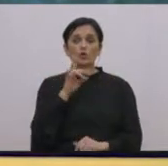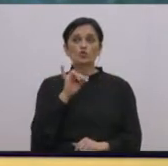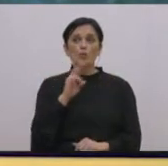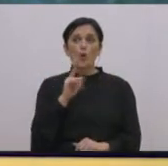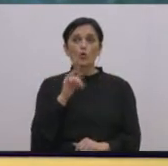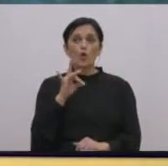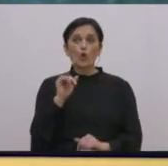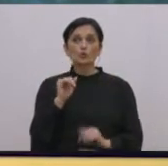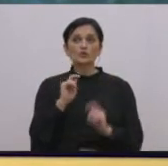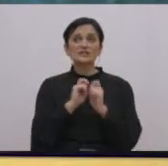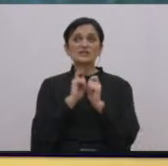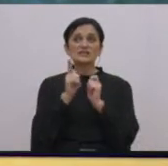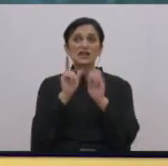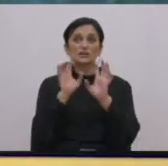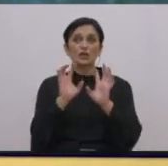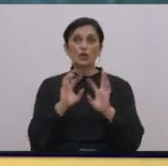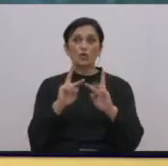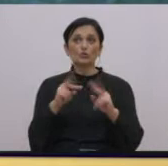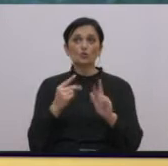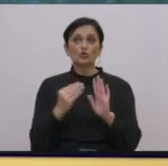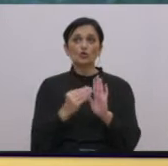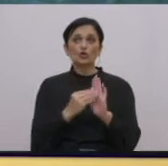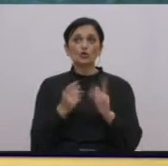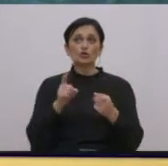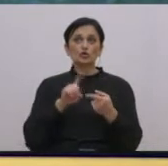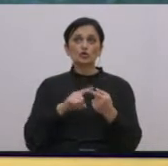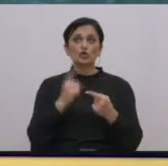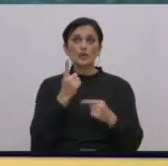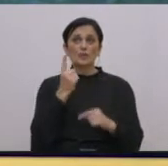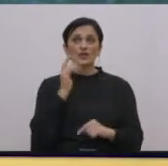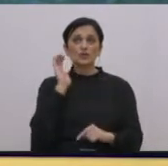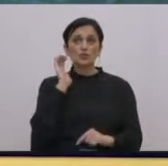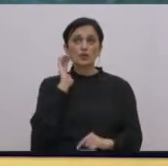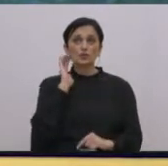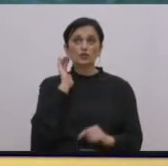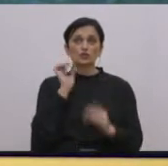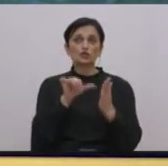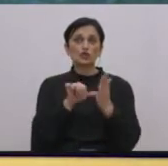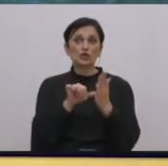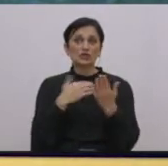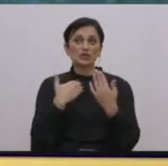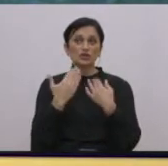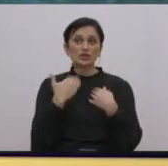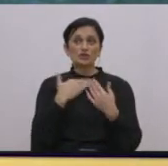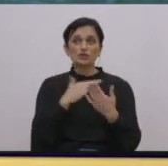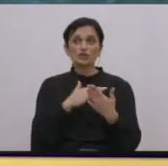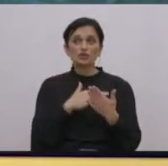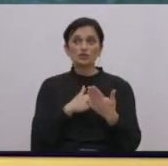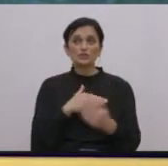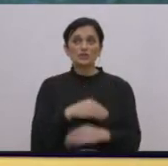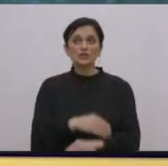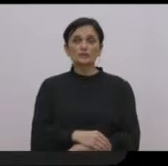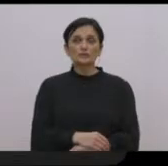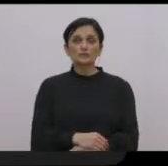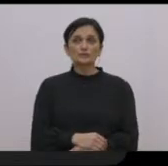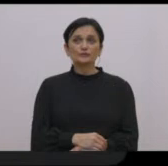გოცირიძის საგადასახადო კოდექსში ცვლილების შეტანის შესახებ პირველი მოსმენით. გთხოვთ ჩართოთ კენჭისხის რეჟიმი.